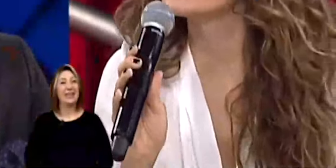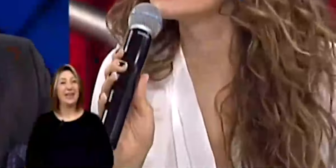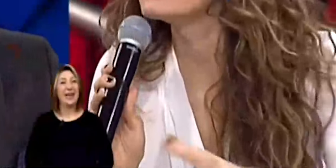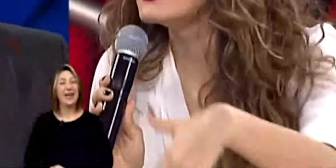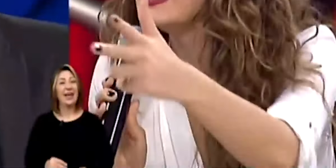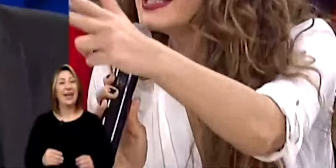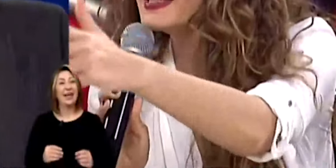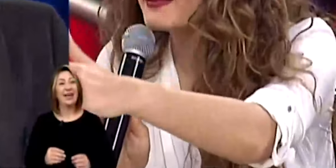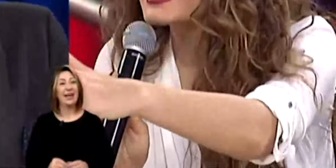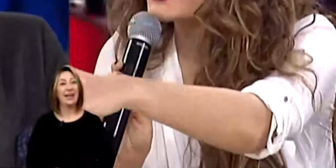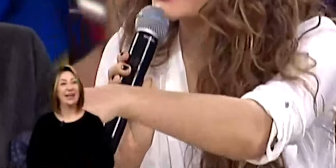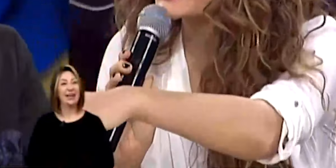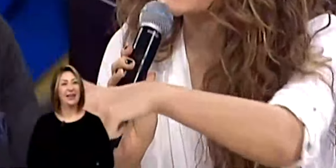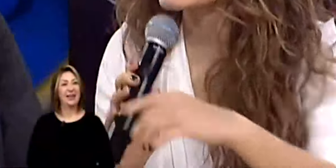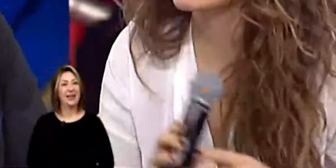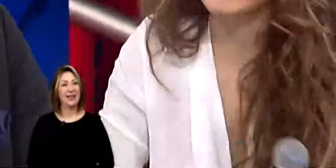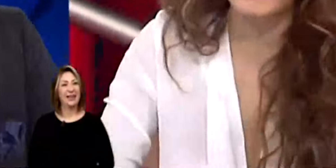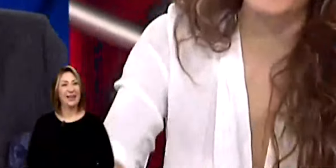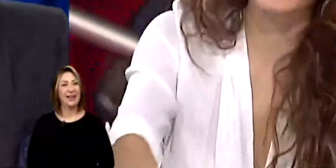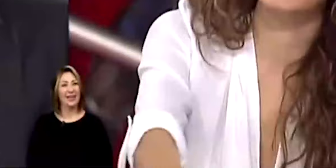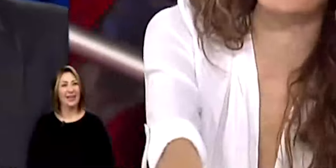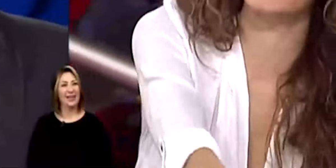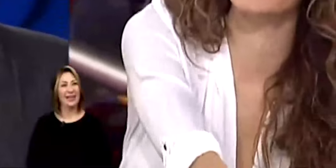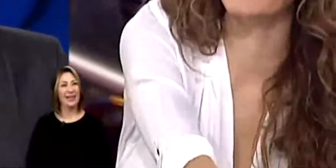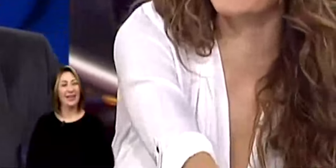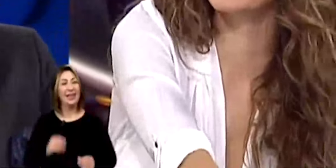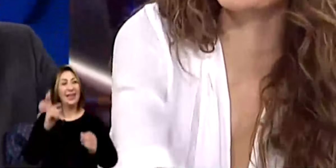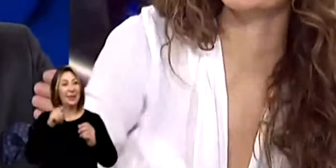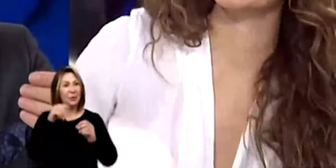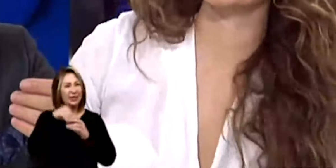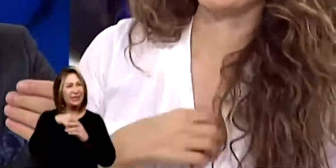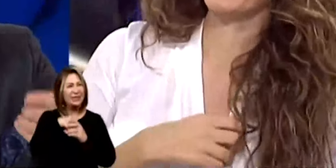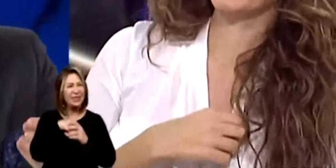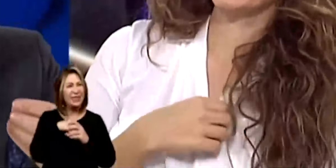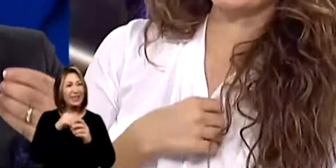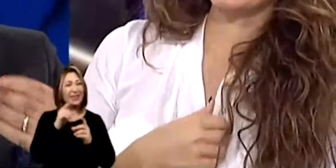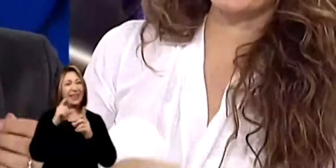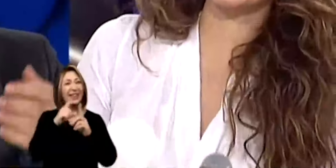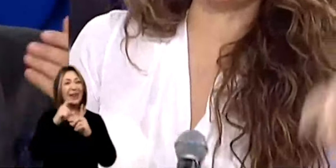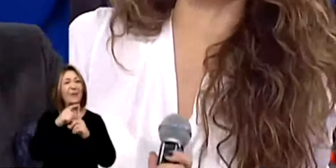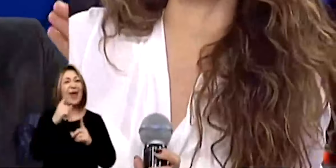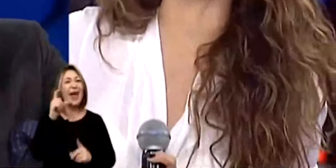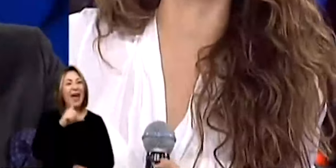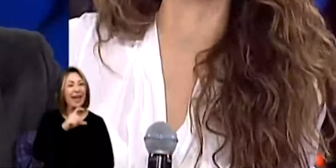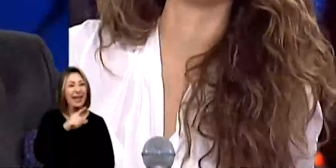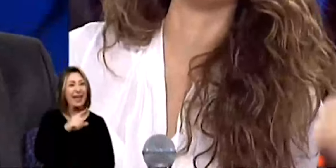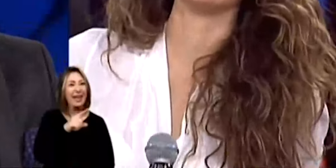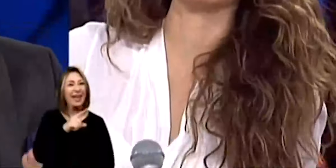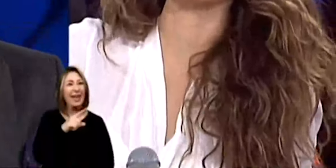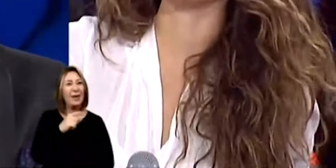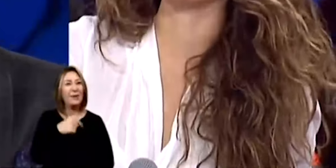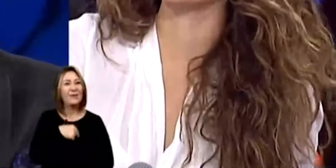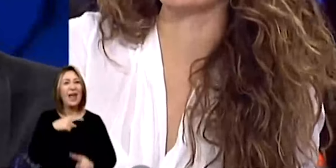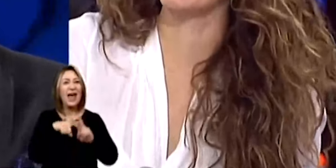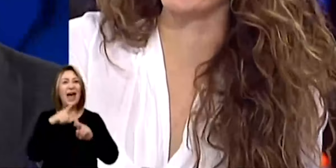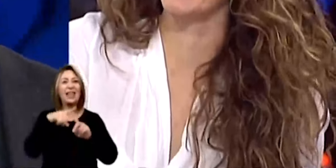bu... Akşama geleceğim diye başlıyorsunuz. Abi kağıtların uçuyla işte Dilber Ay'ın konuda mükemmel. Biz de